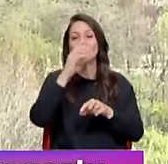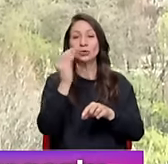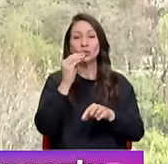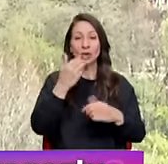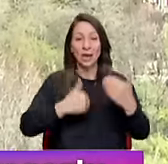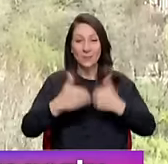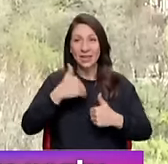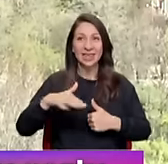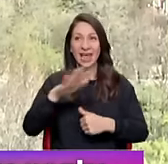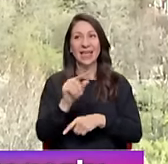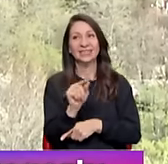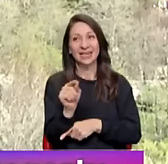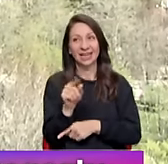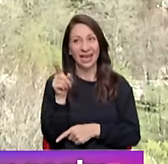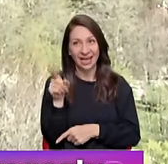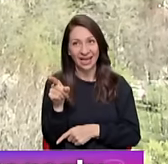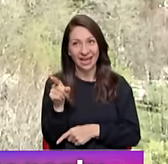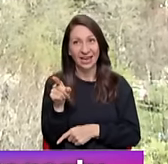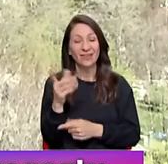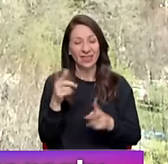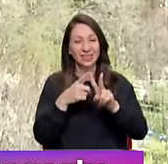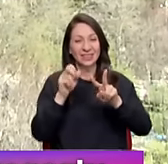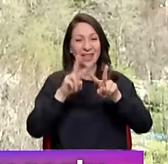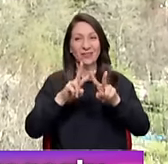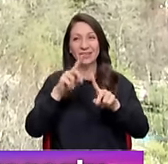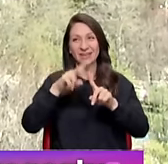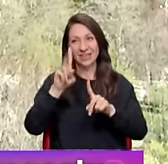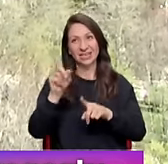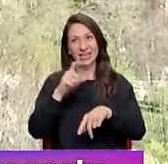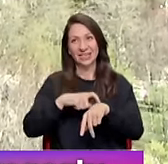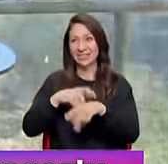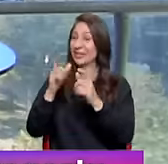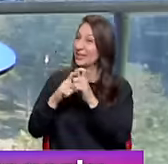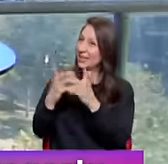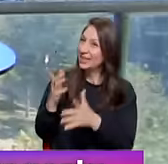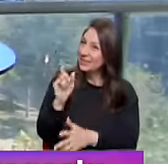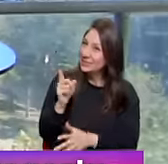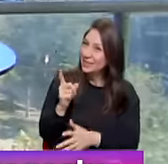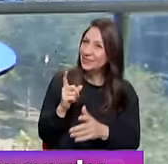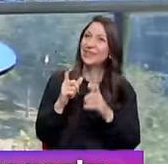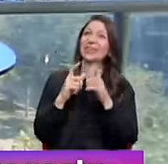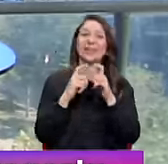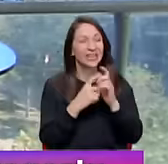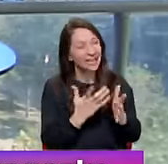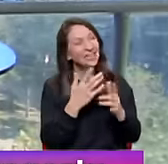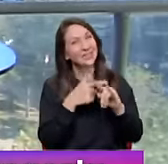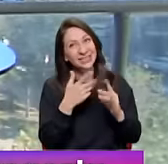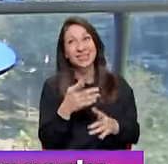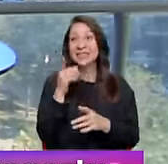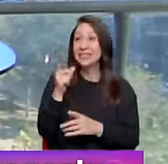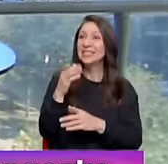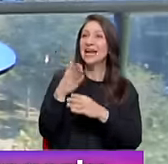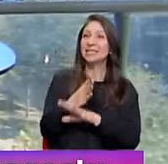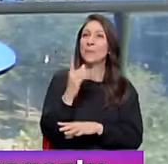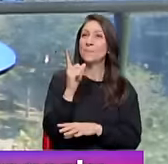Derneği Genel Sekreteri kendisi ve NAV ekranlarında Çalar Saat'te. Günaydın hocam. Günaydın. Hoş geldiniz. Hoş bulduk. Ve sizinle